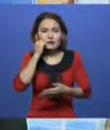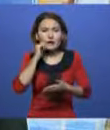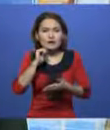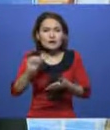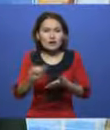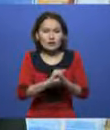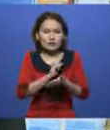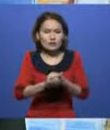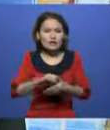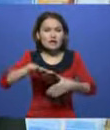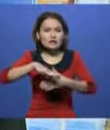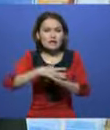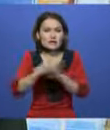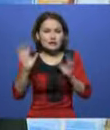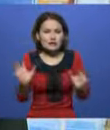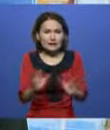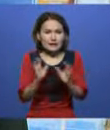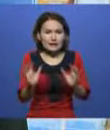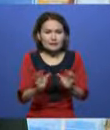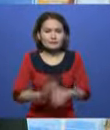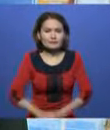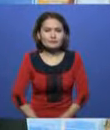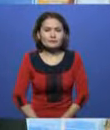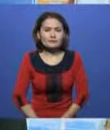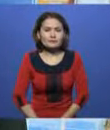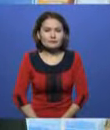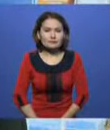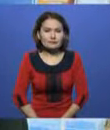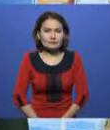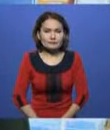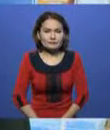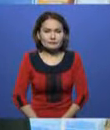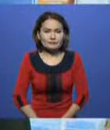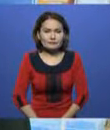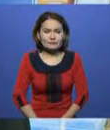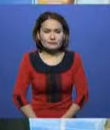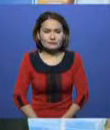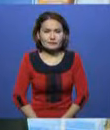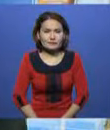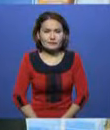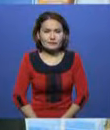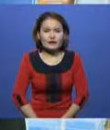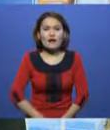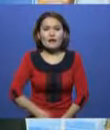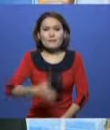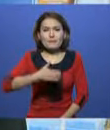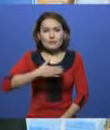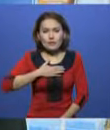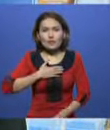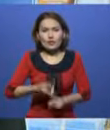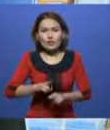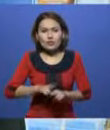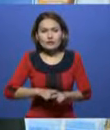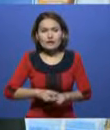нему обращались с вопросом: «Аға, неге шығармайсыз?» Уже сол жылдарда